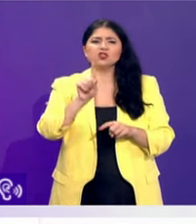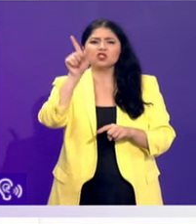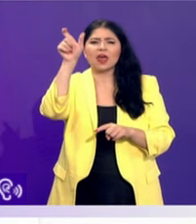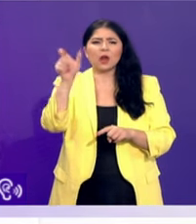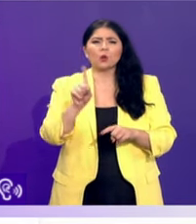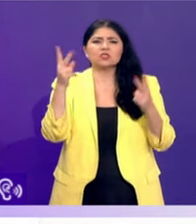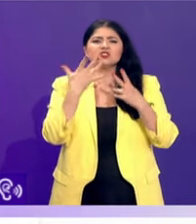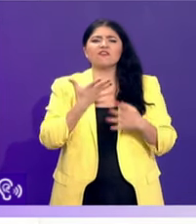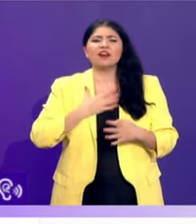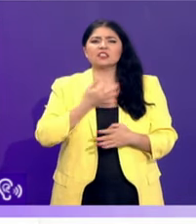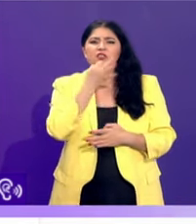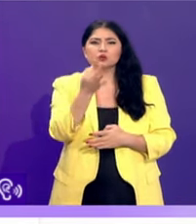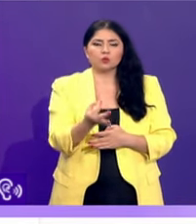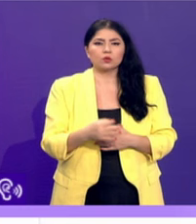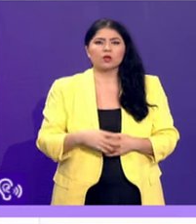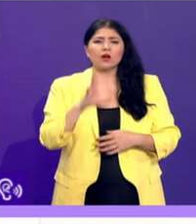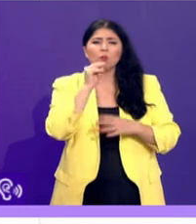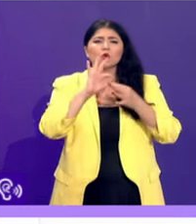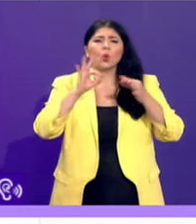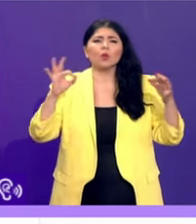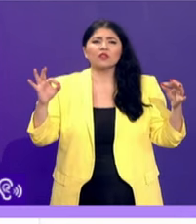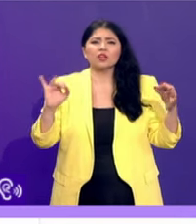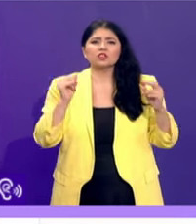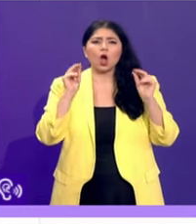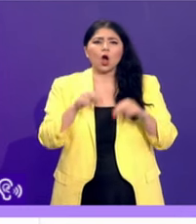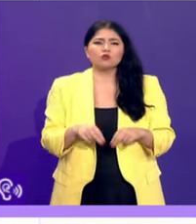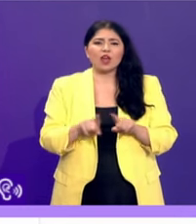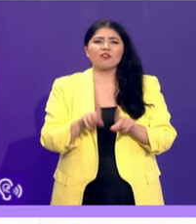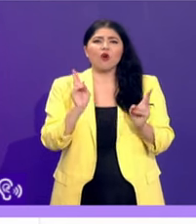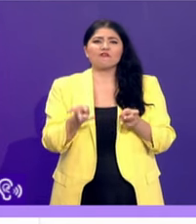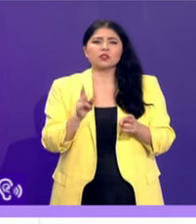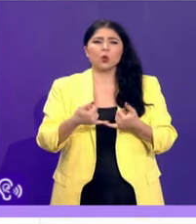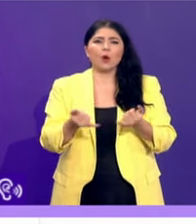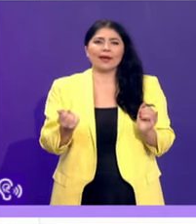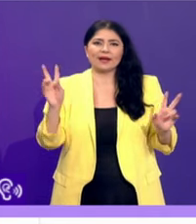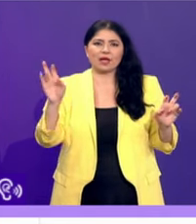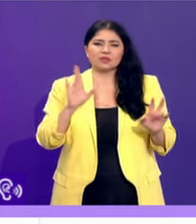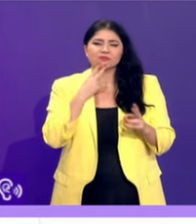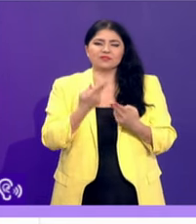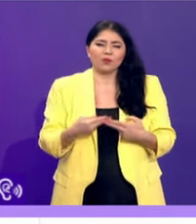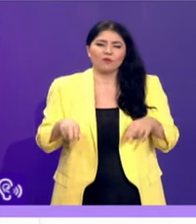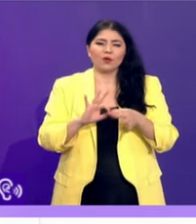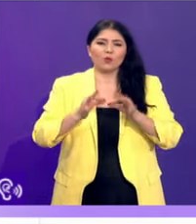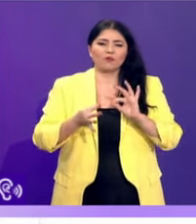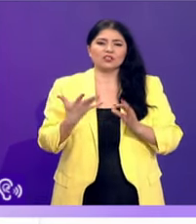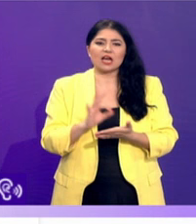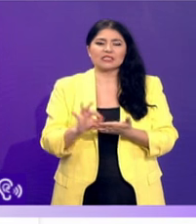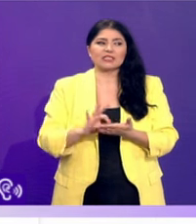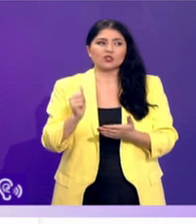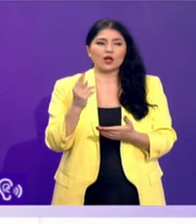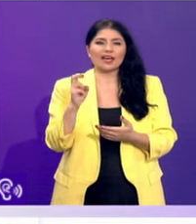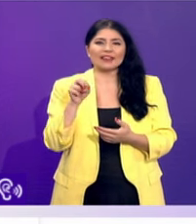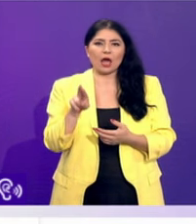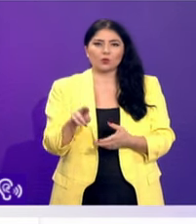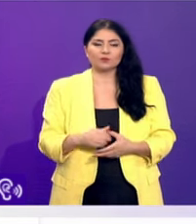vrea să spună. Înșiră cuvinte multe și iese o fasole cu cârnați. Am încheiat citatul din Sorin Grindeanu. L-am